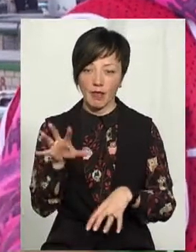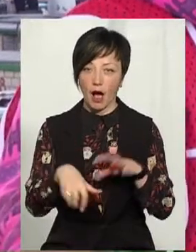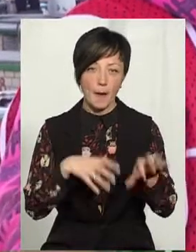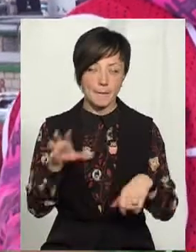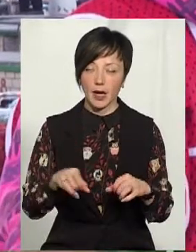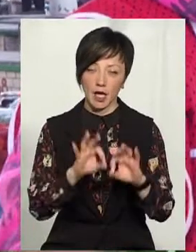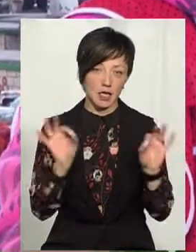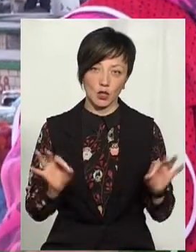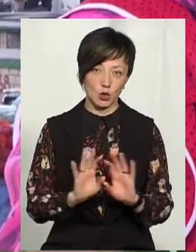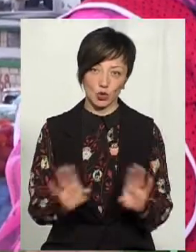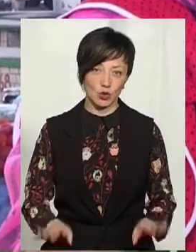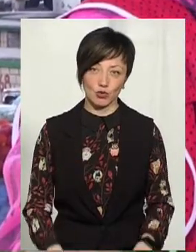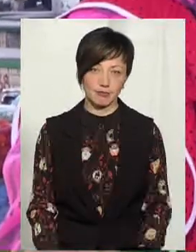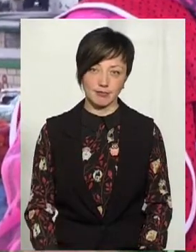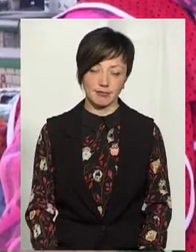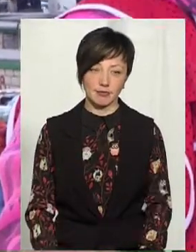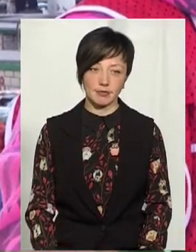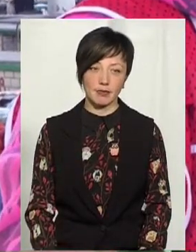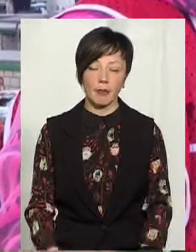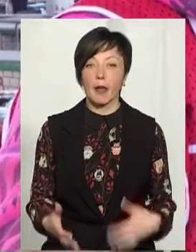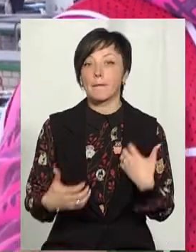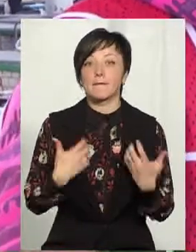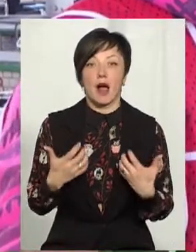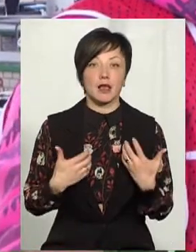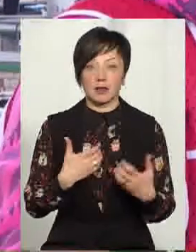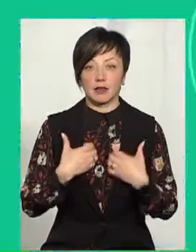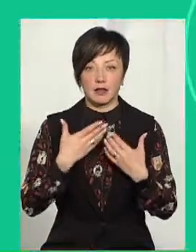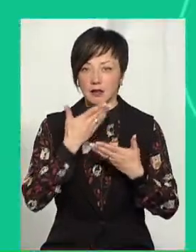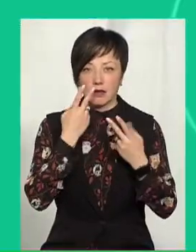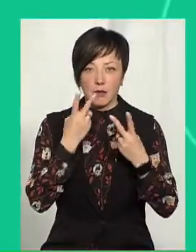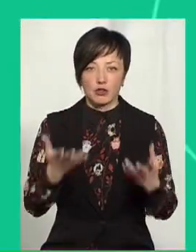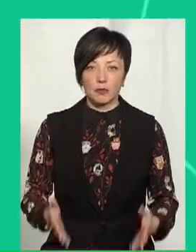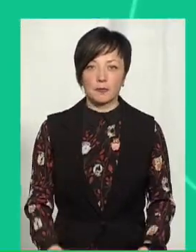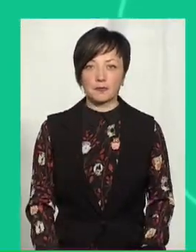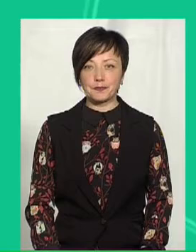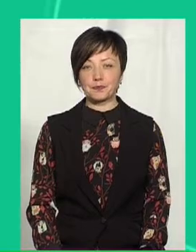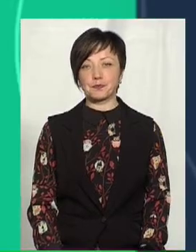ніхто нічого, що... Тобто такої паніки ажіотажу? Ніякої паніки ми не бачимо.